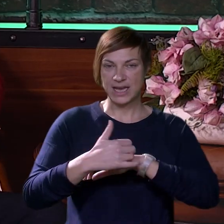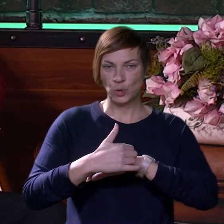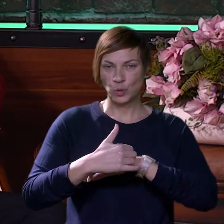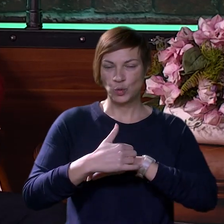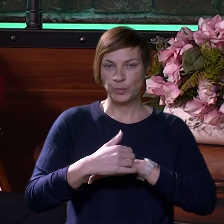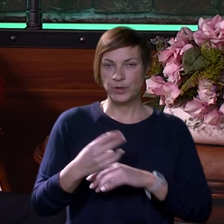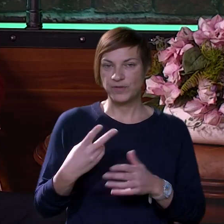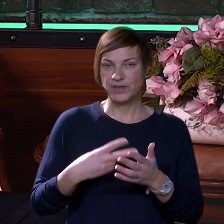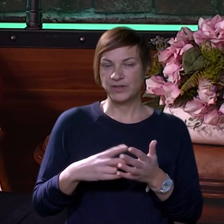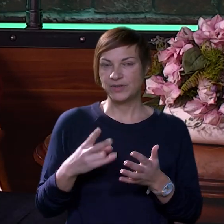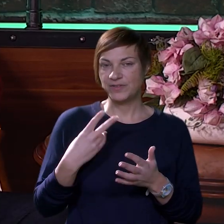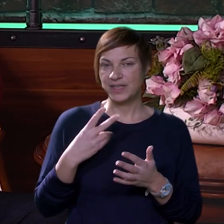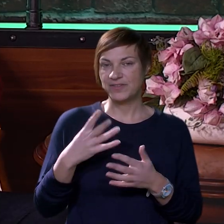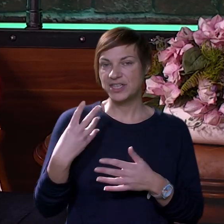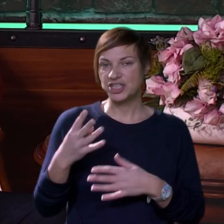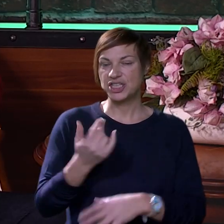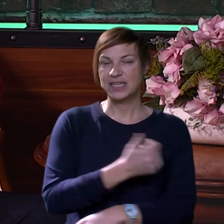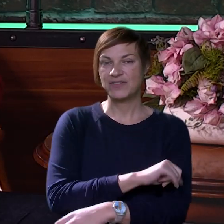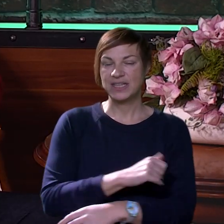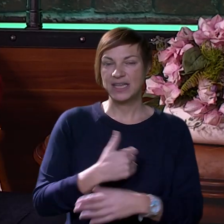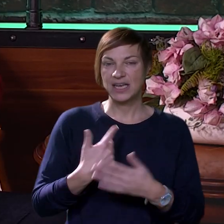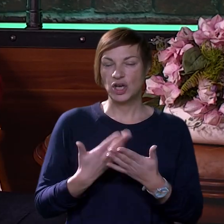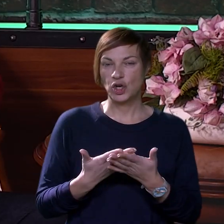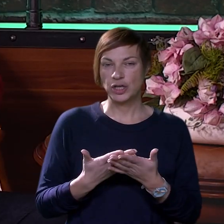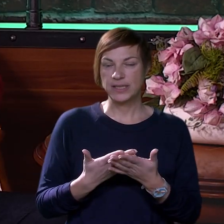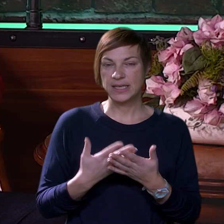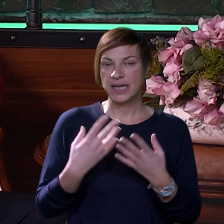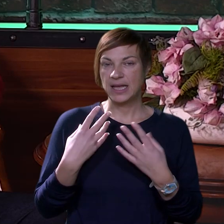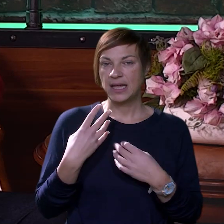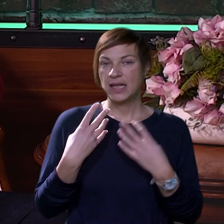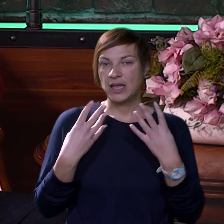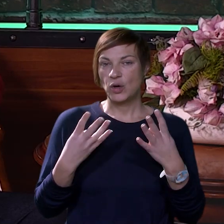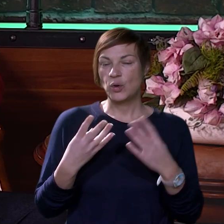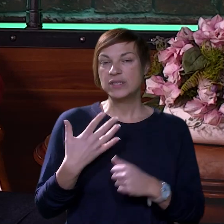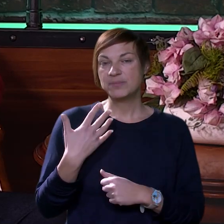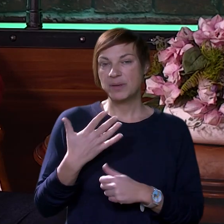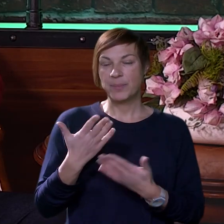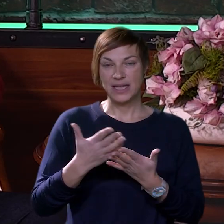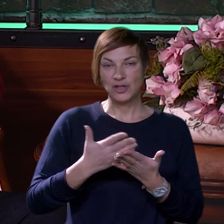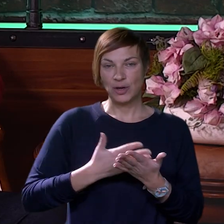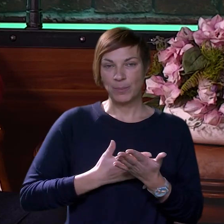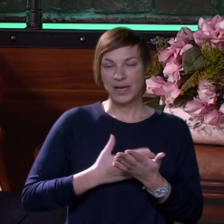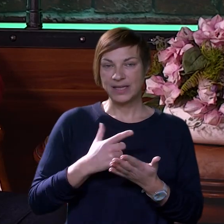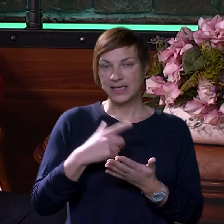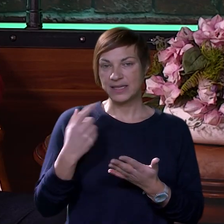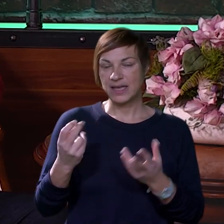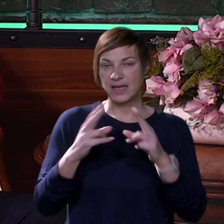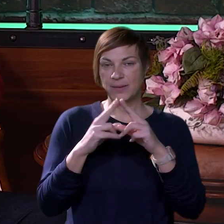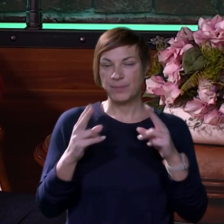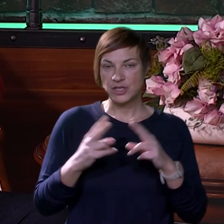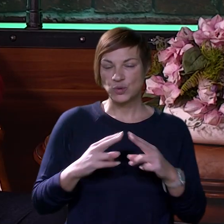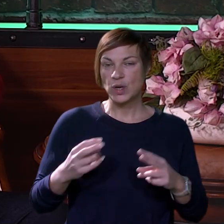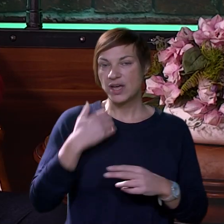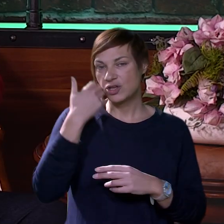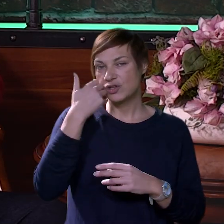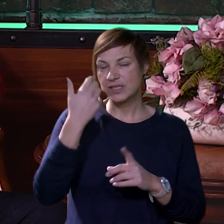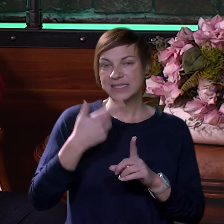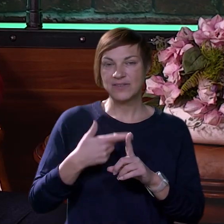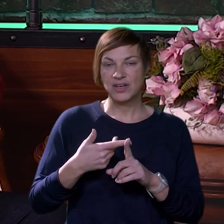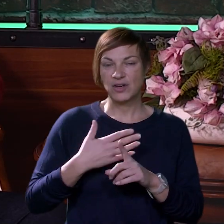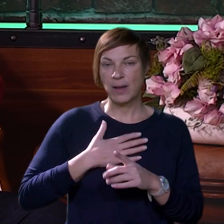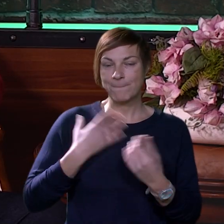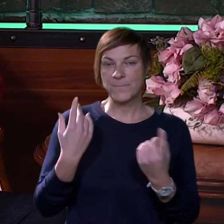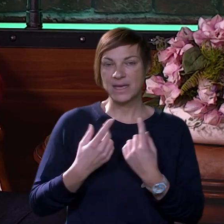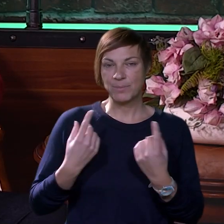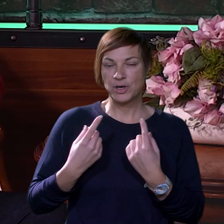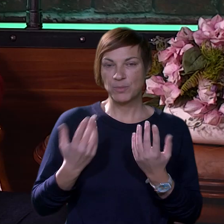A 2024. godini, 8.5. planirano je da na dan Međunarodnog crvenog križa